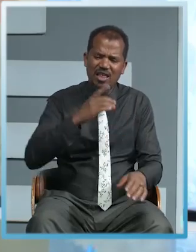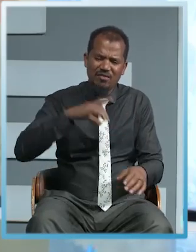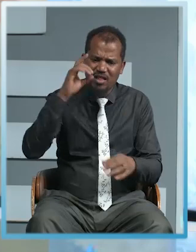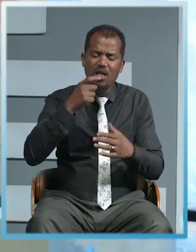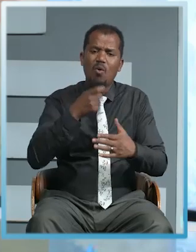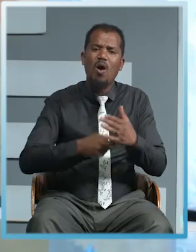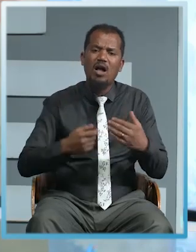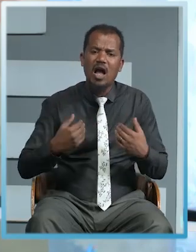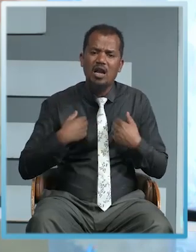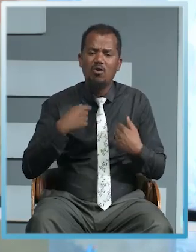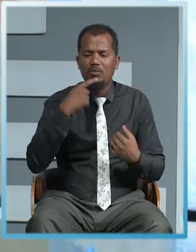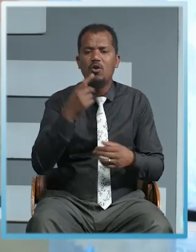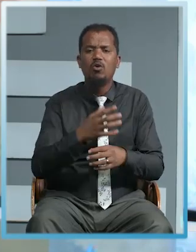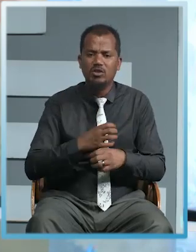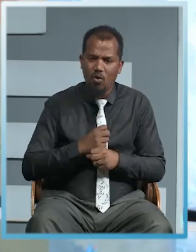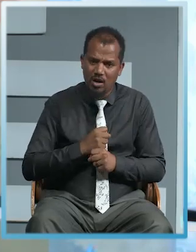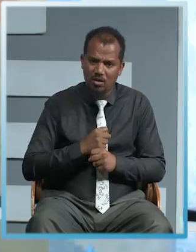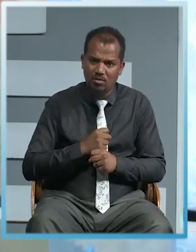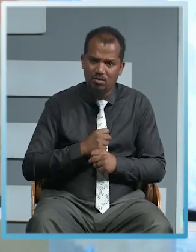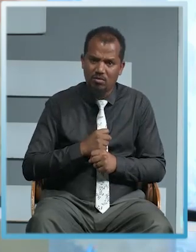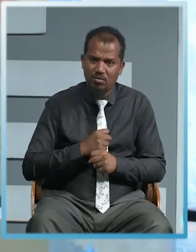ከፍተኛ ዋጋሎ በየወስደዋሎ